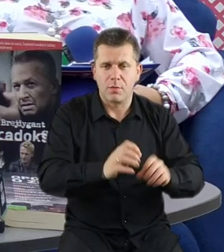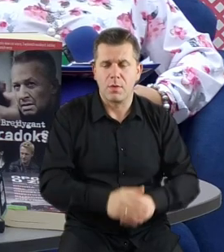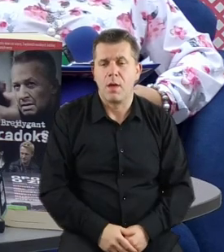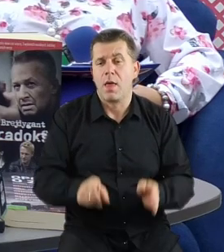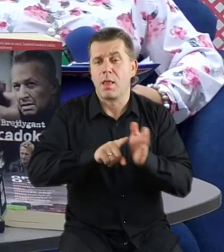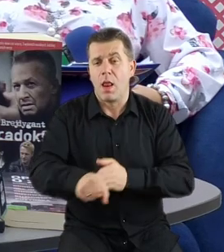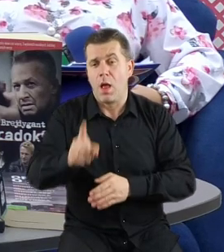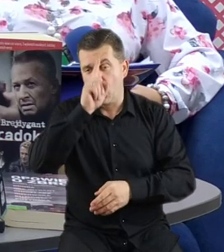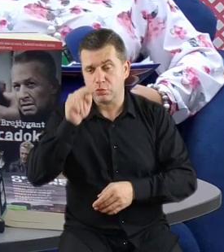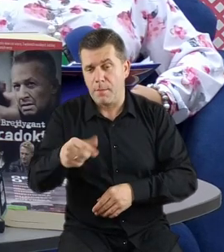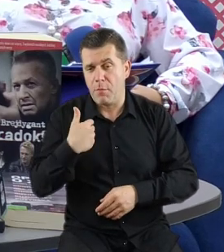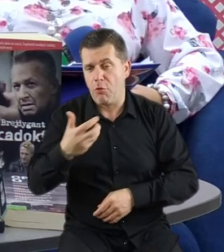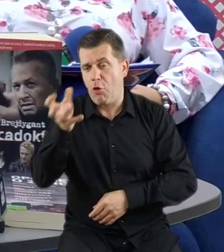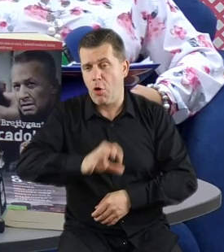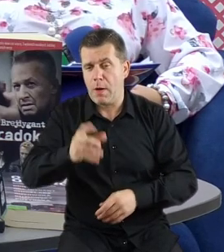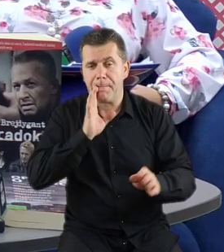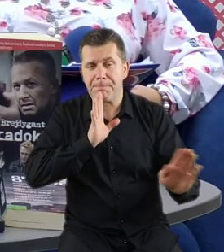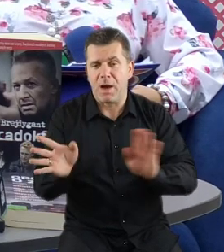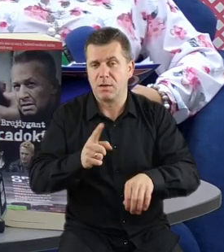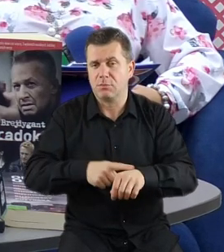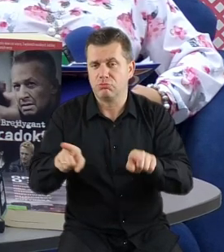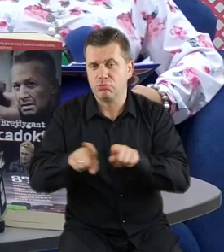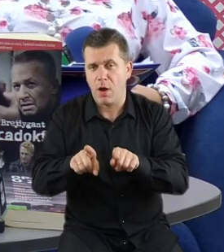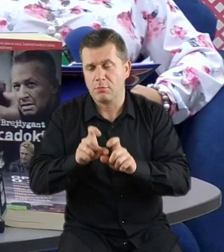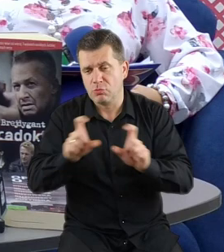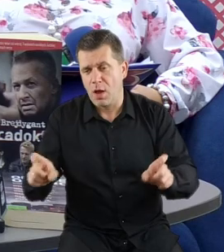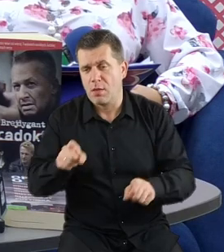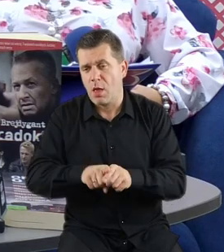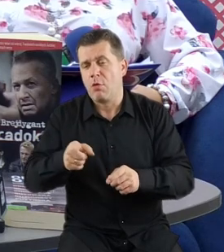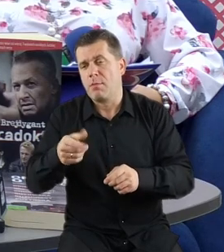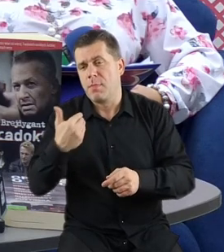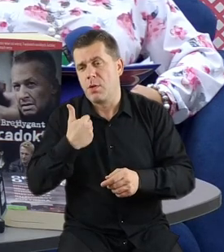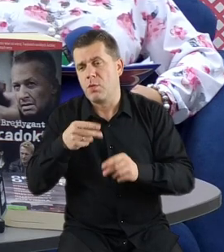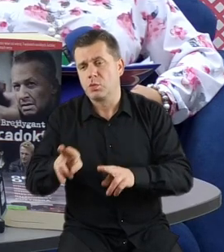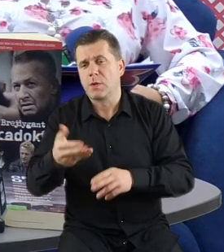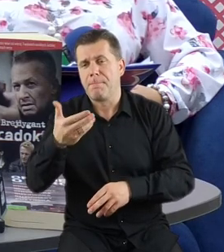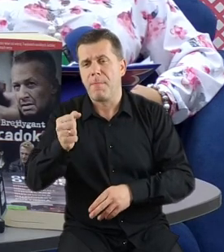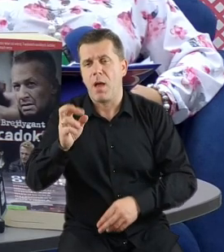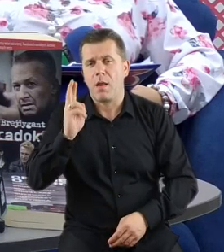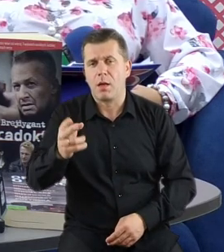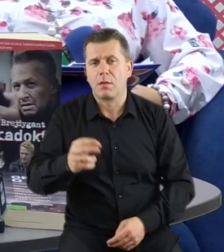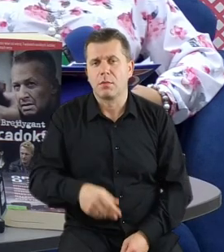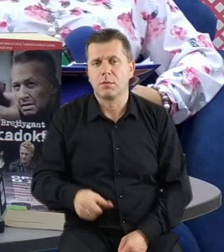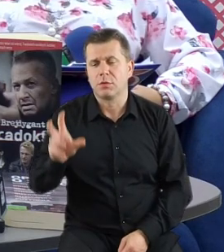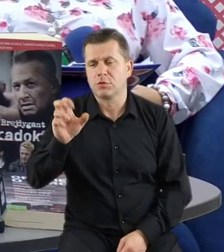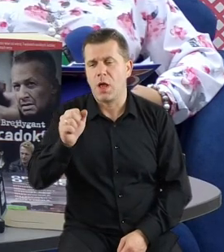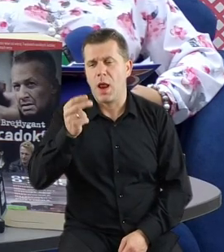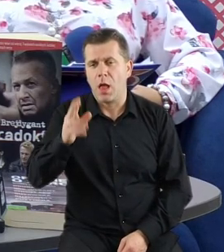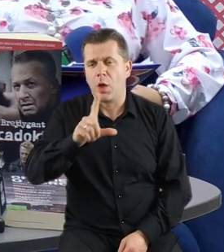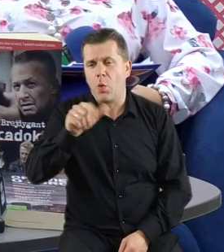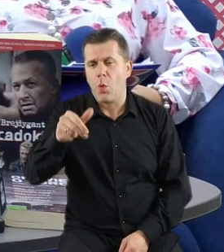dla ludzi, którzy to oglądali w tym samym czasie, było to też zresztą z udziałem Marka Czarka